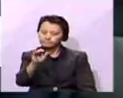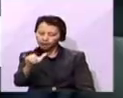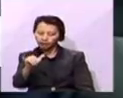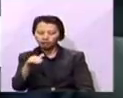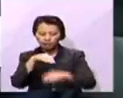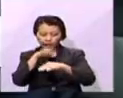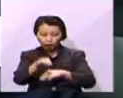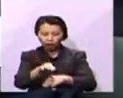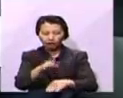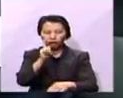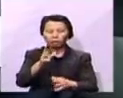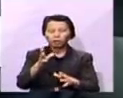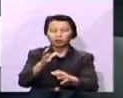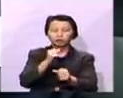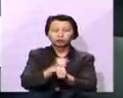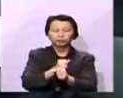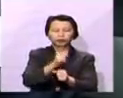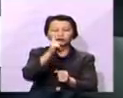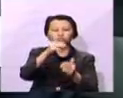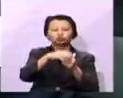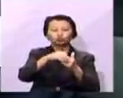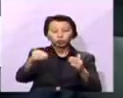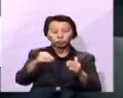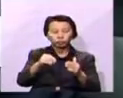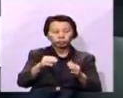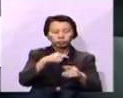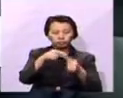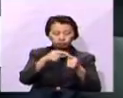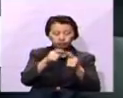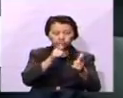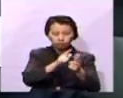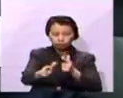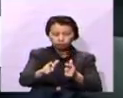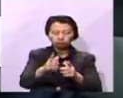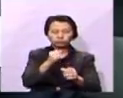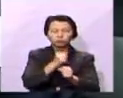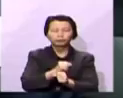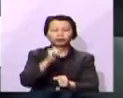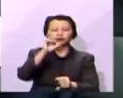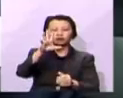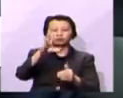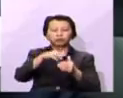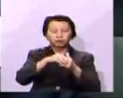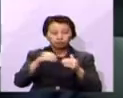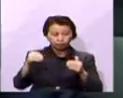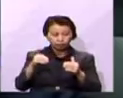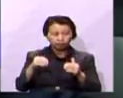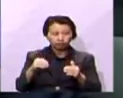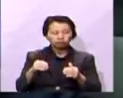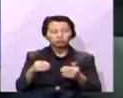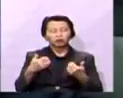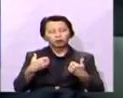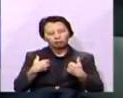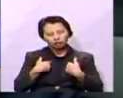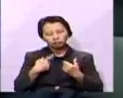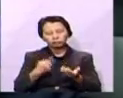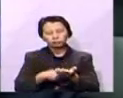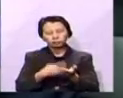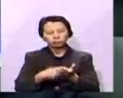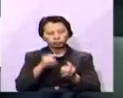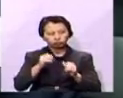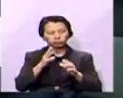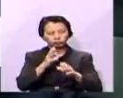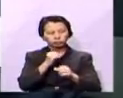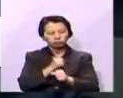mendapat RM1. Dan apabila diluluskan, kita akan dapat RM5. Dan ada ketikanya kita boleh menjana